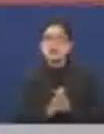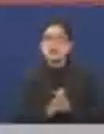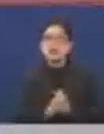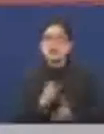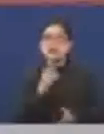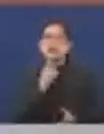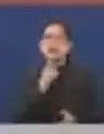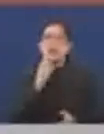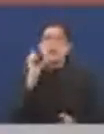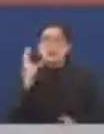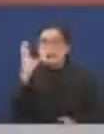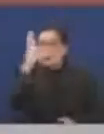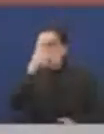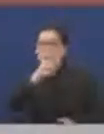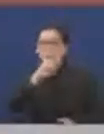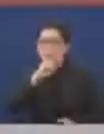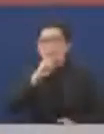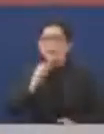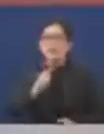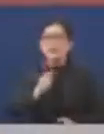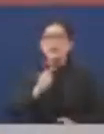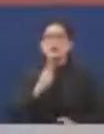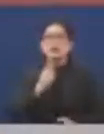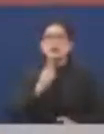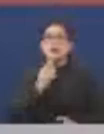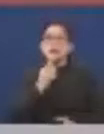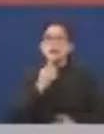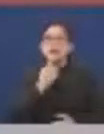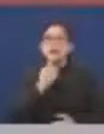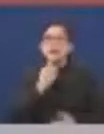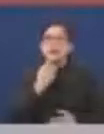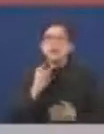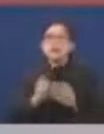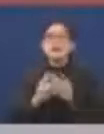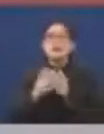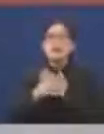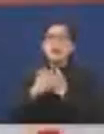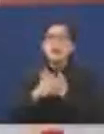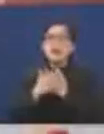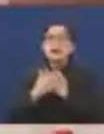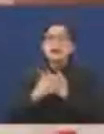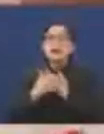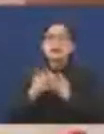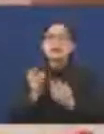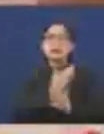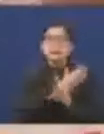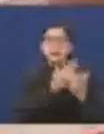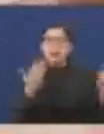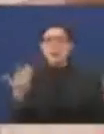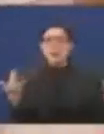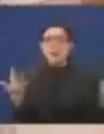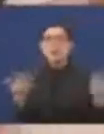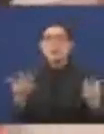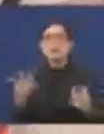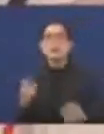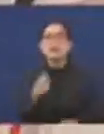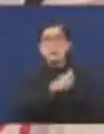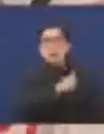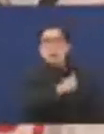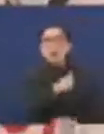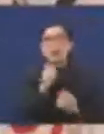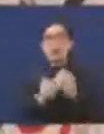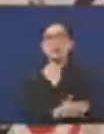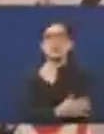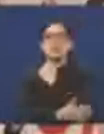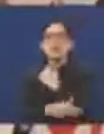dan menyayangi rakyat negara dan bangsa ini. Juga tentang